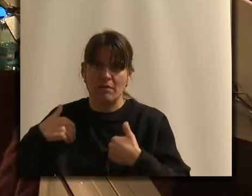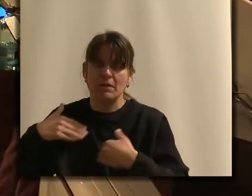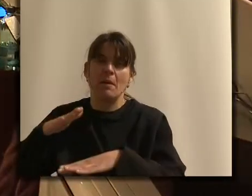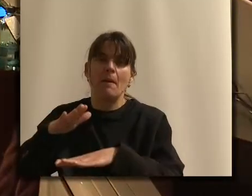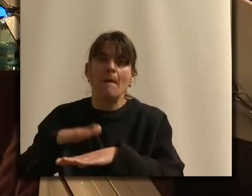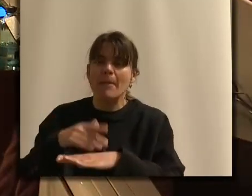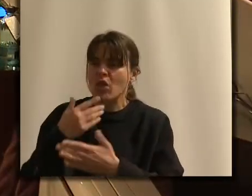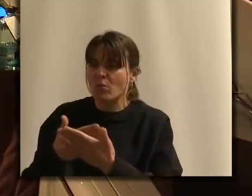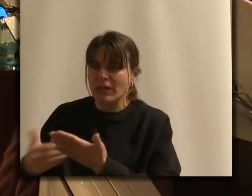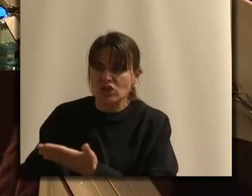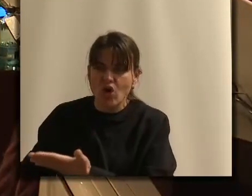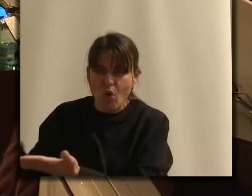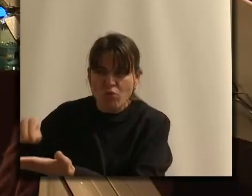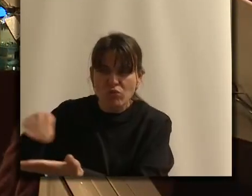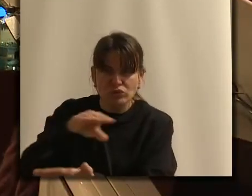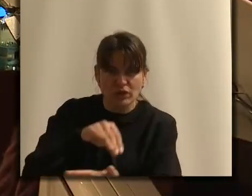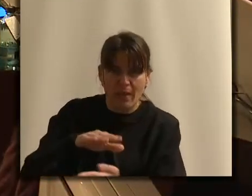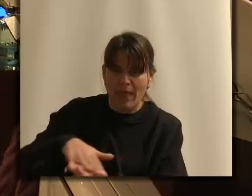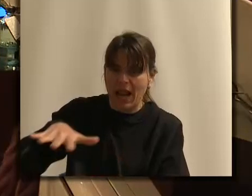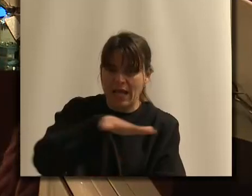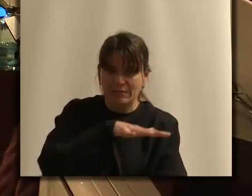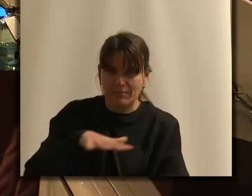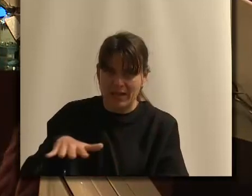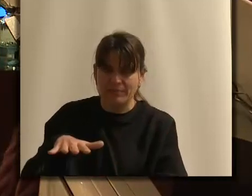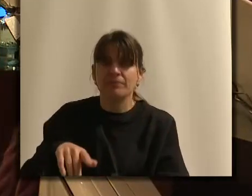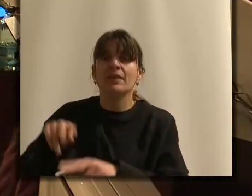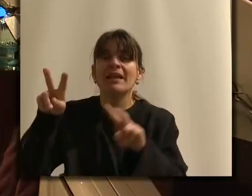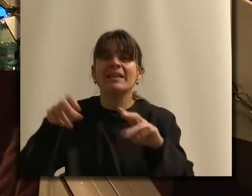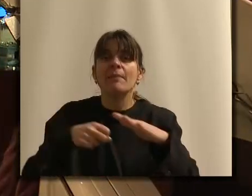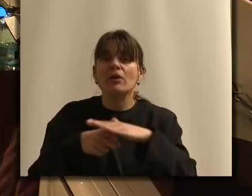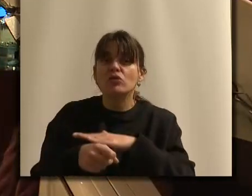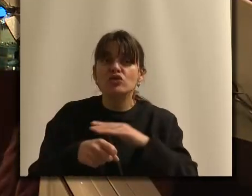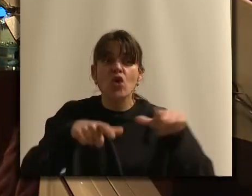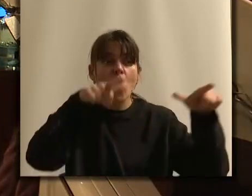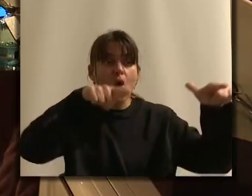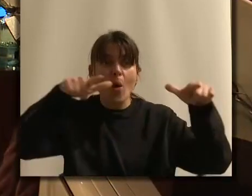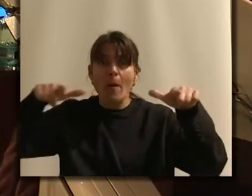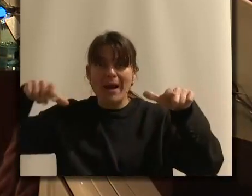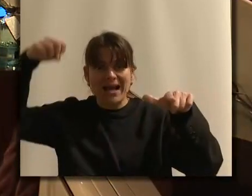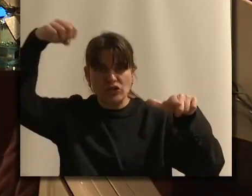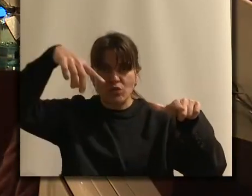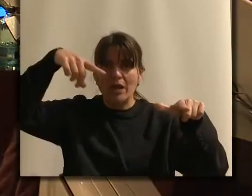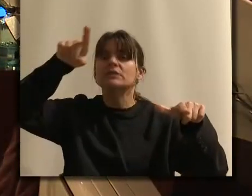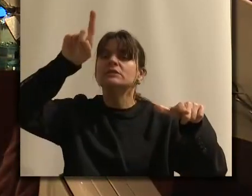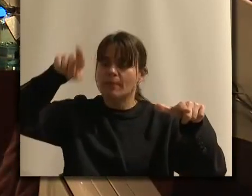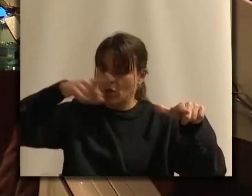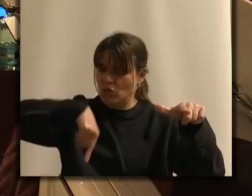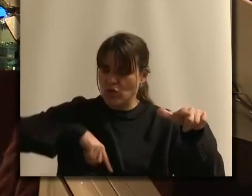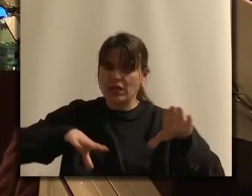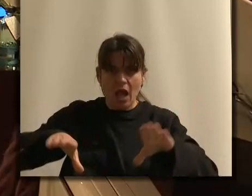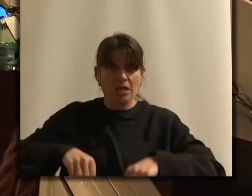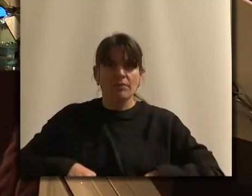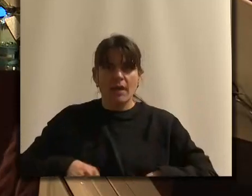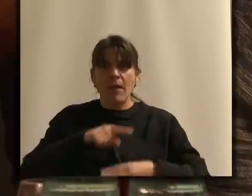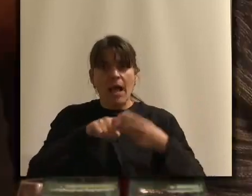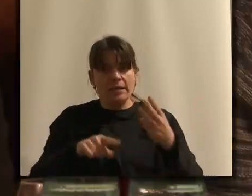per la documentació i dignificació de l'espai. I respecte de la inclusió de les plaques solars, també ho admetem. Per tant, els tres punts